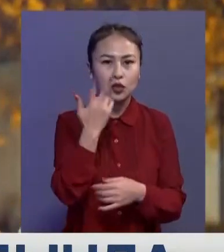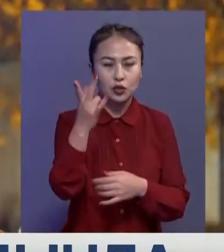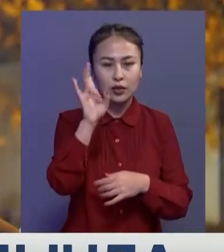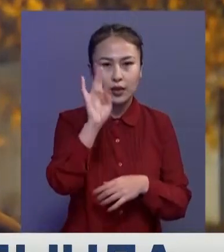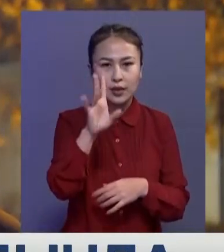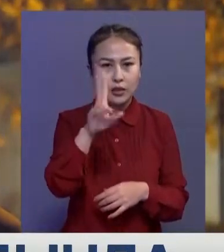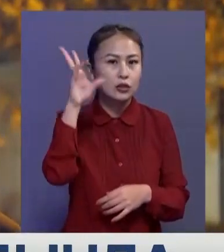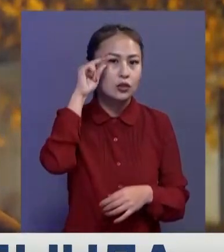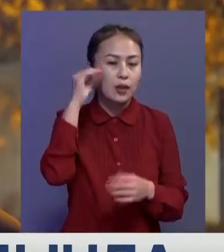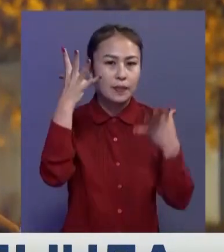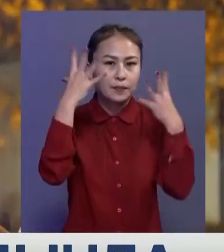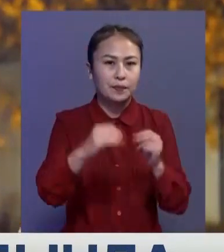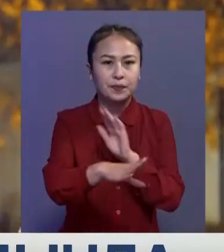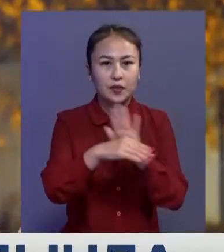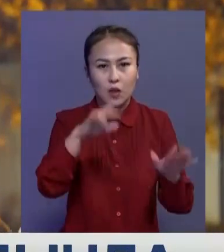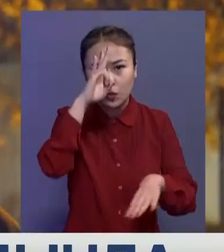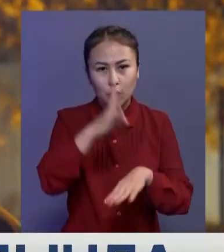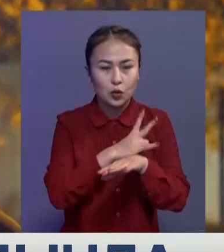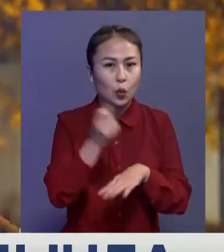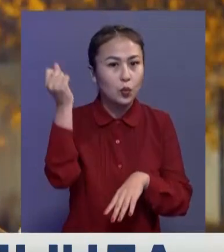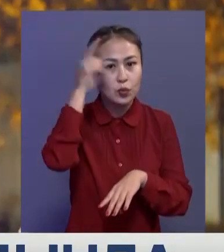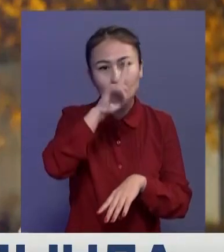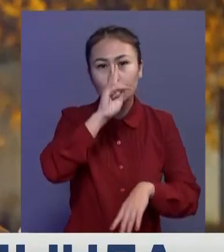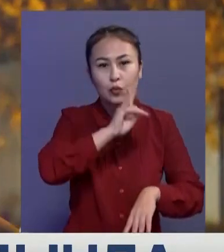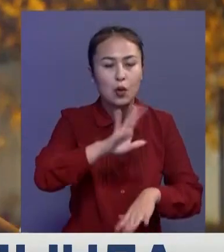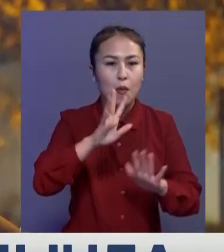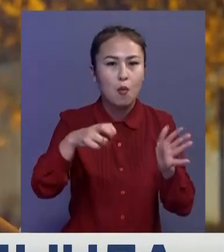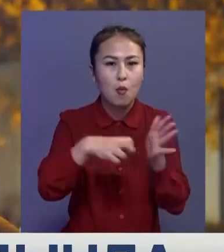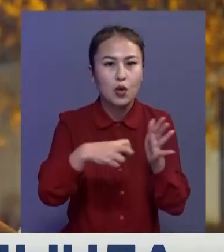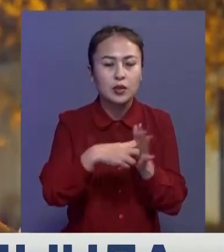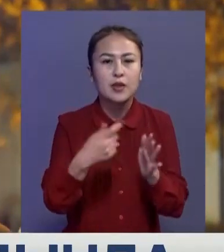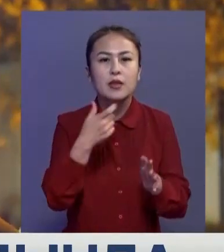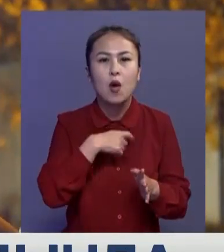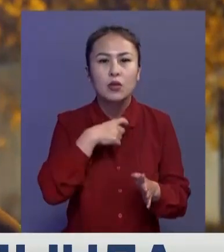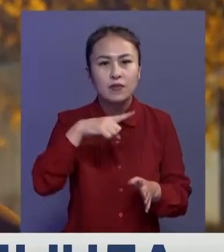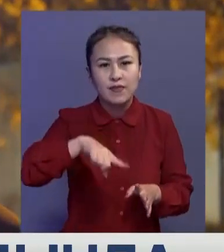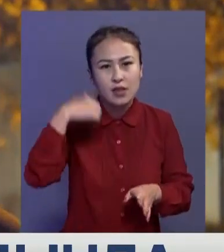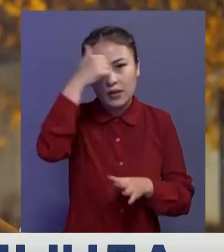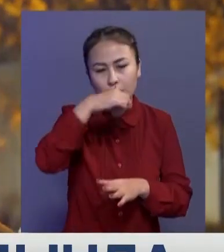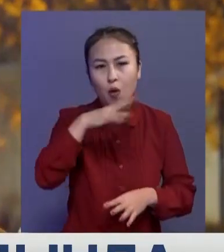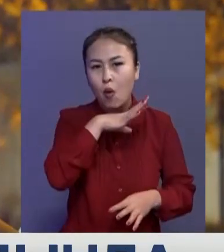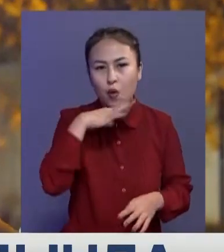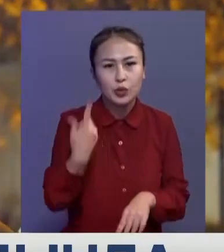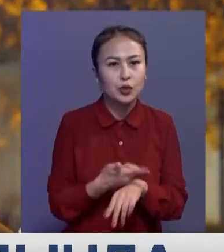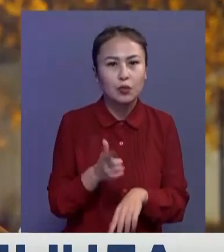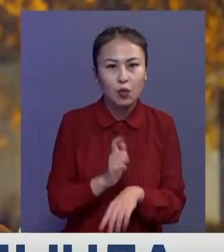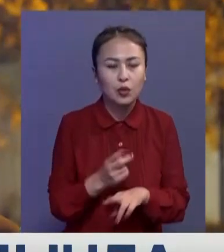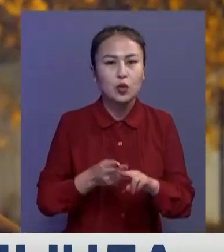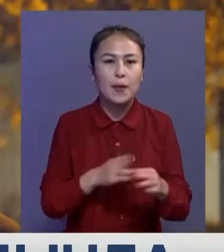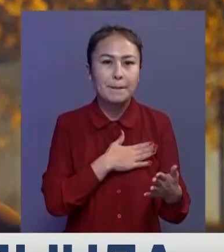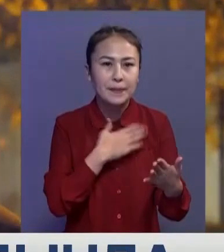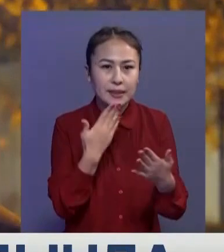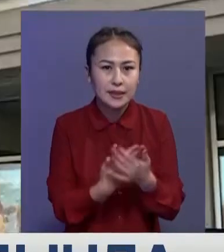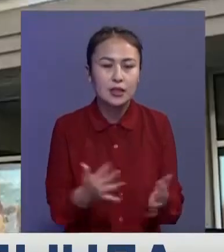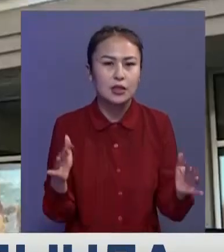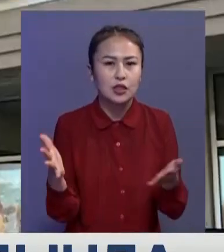яғни сайлау өтетін түні біле алмаймыз. Өйткені поштамен дауыс беретіндердің саны биыл өте жоғары болып отыр. Сондықтан да бюллетендерді